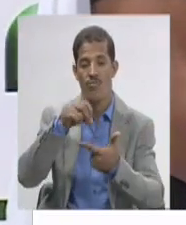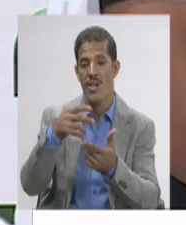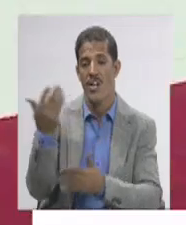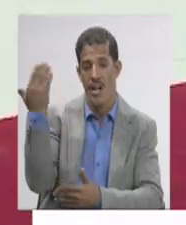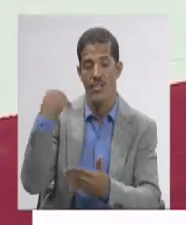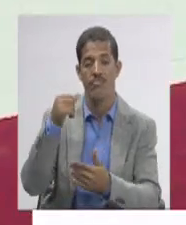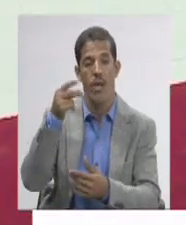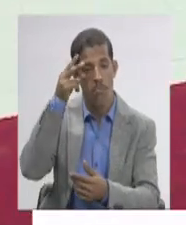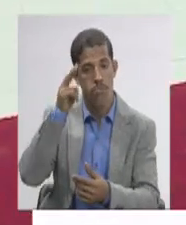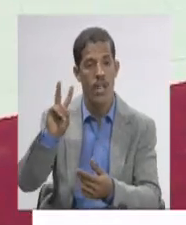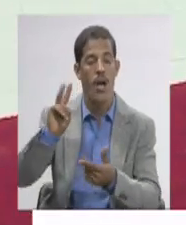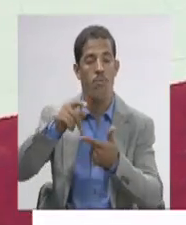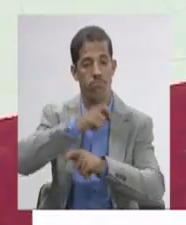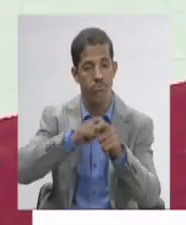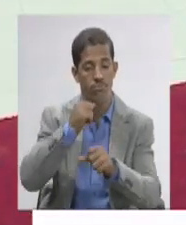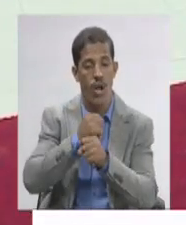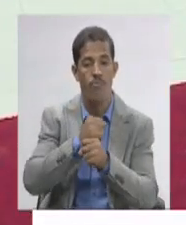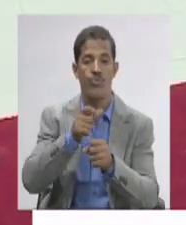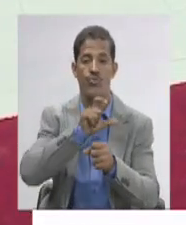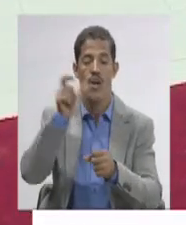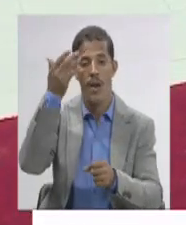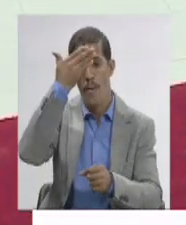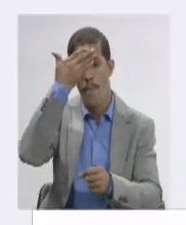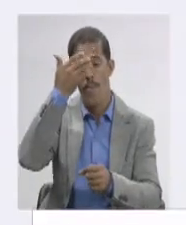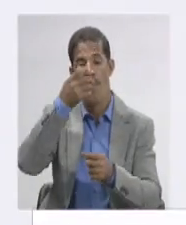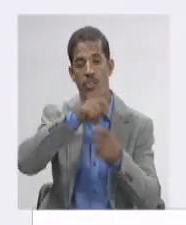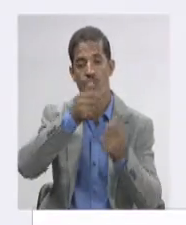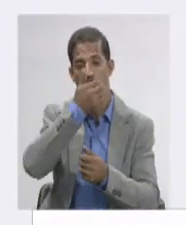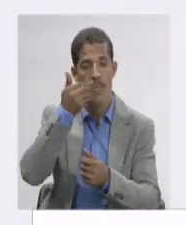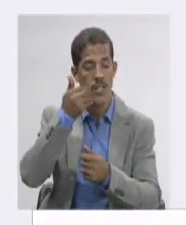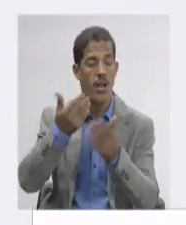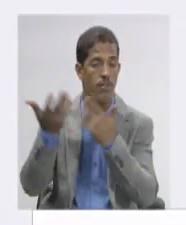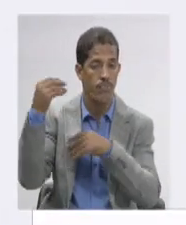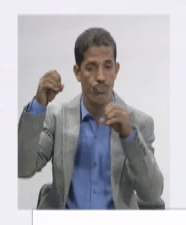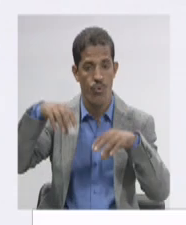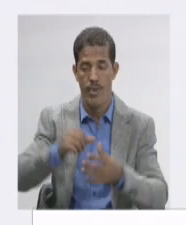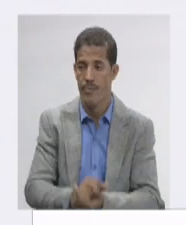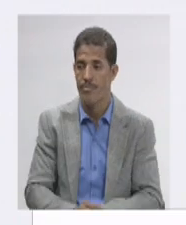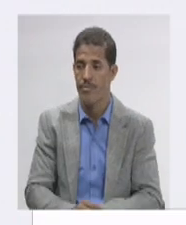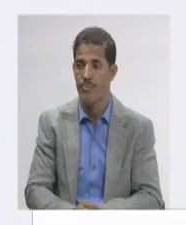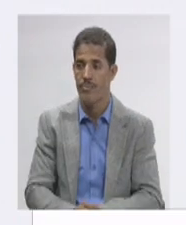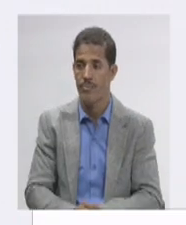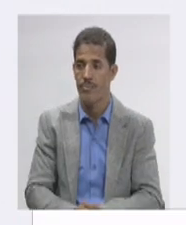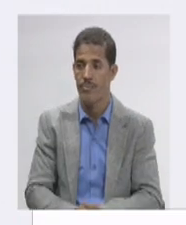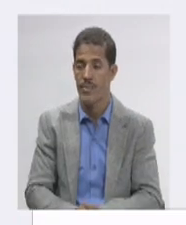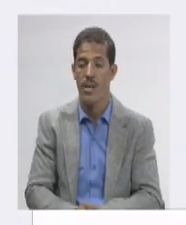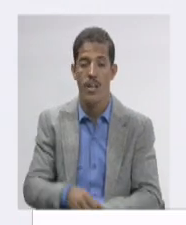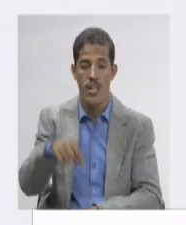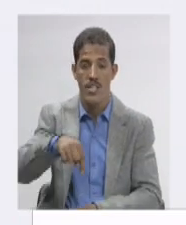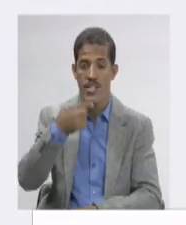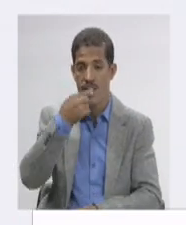للابداع واحياء لشهر رمضان المبارك ان مثبره باقت قنوات التلفزه